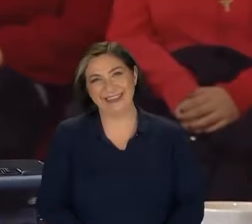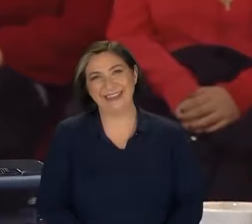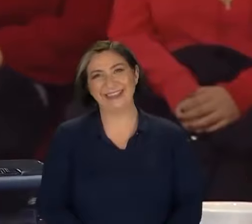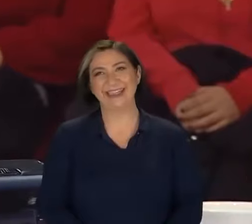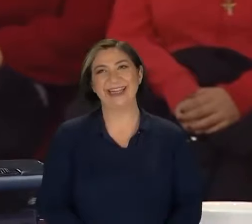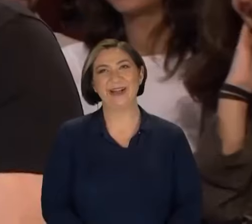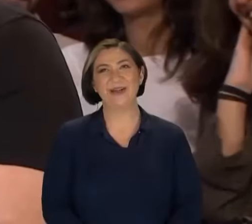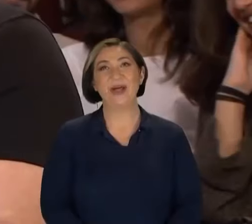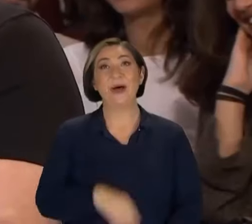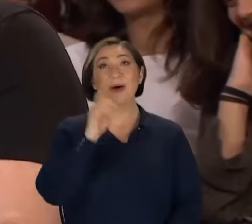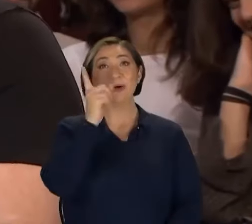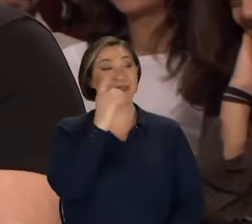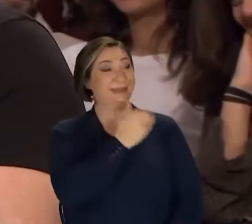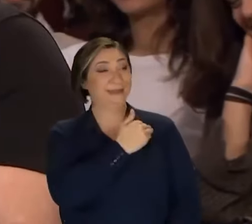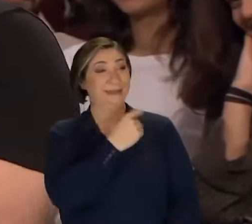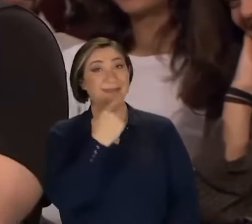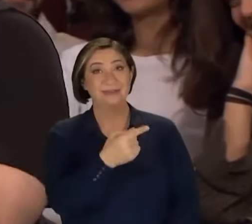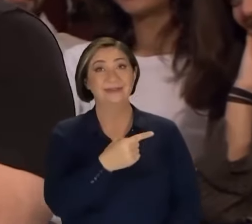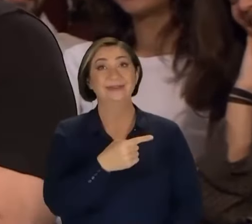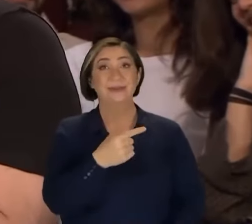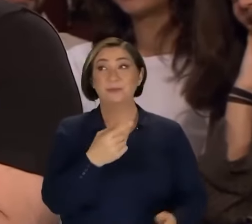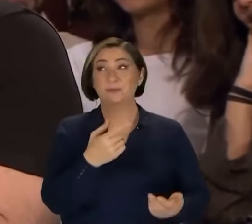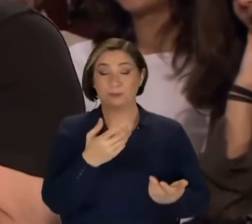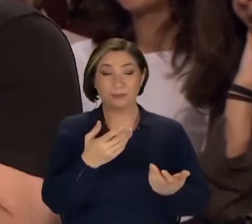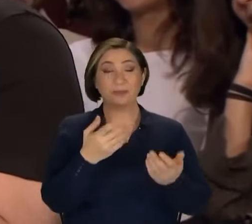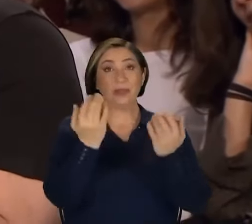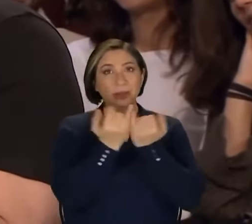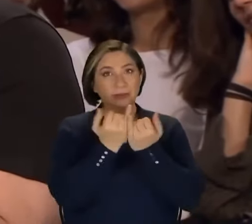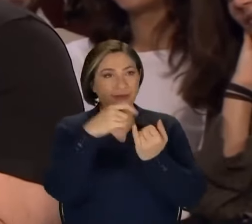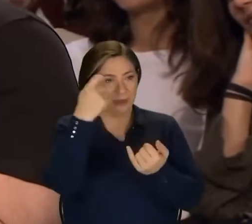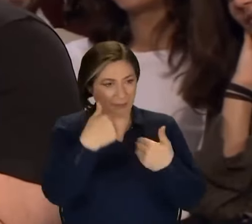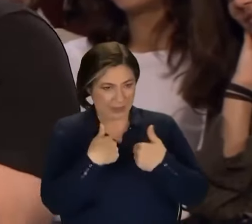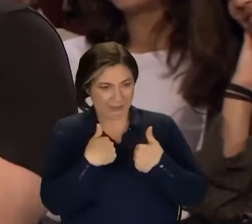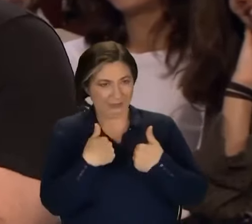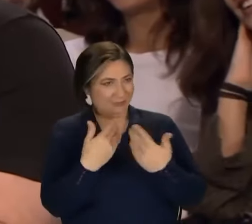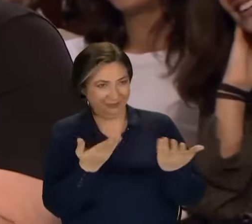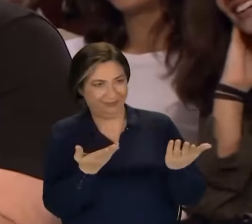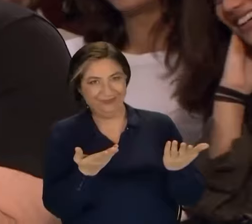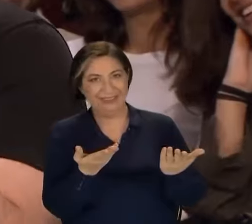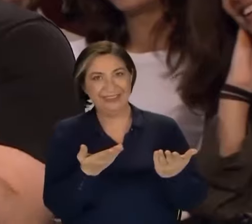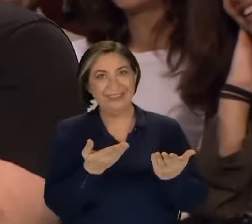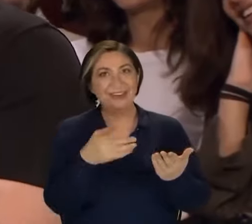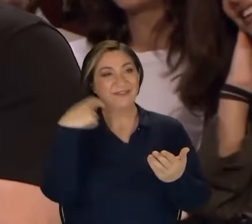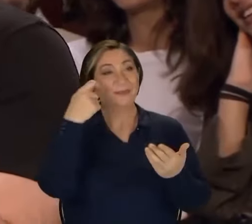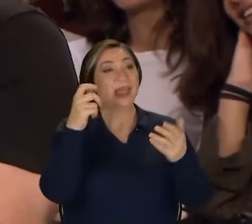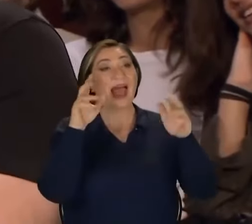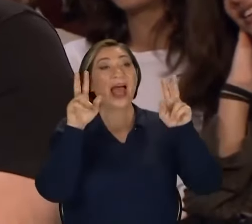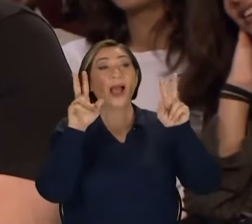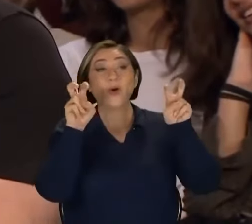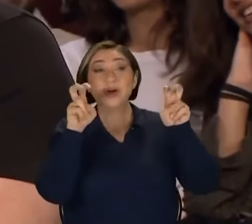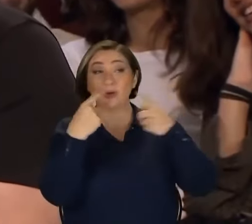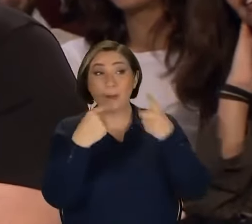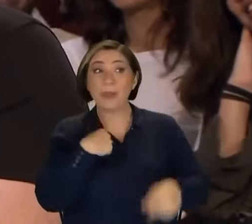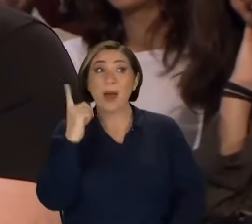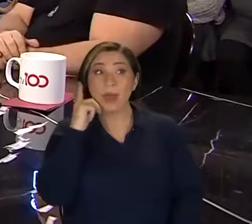konuşuyorum Hoca diyor ki o da diyor ki yani kardeşim film benim zaten yani film filmle ilgili konuşulacak saa benim